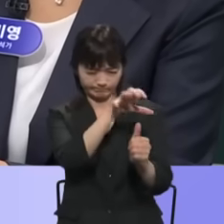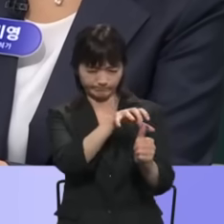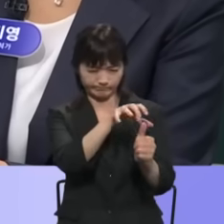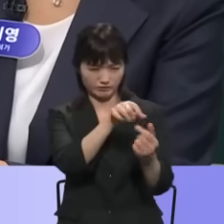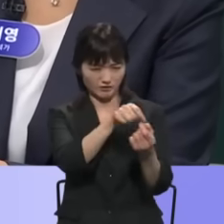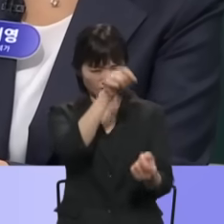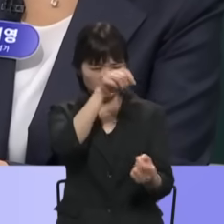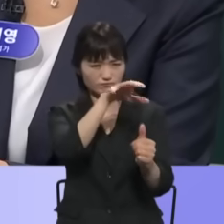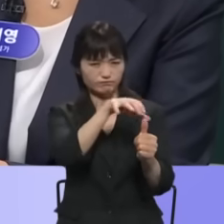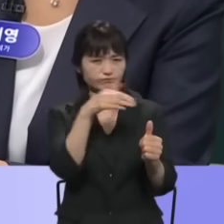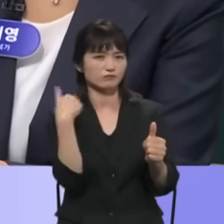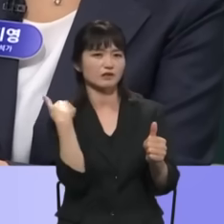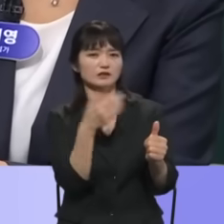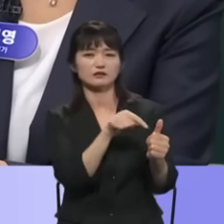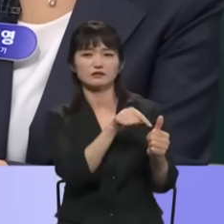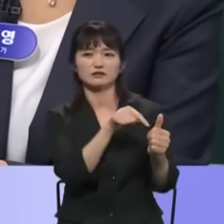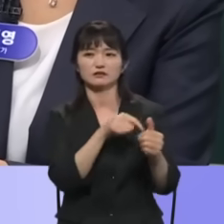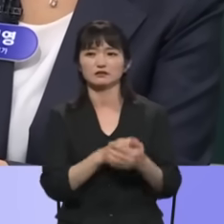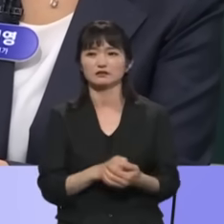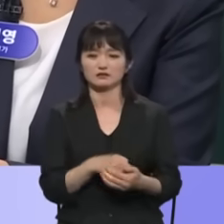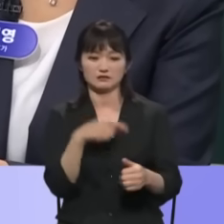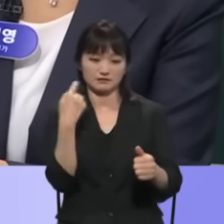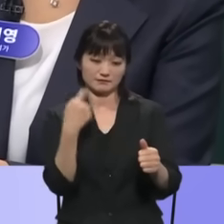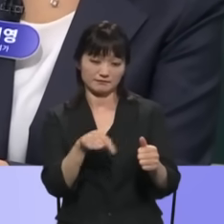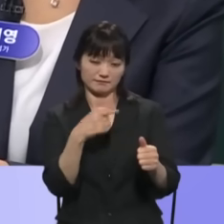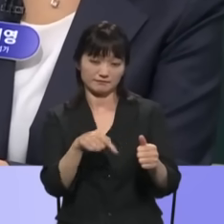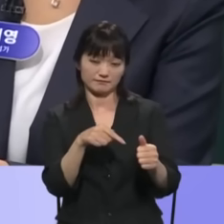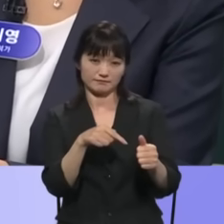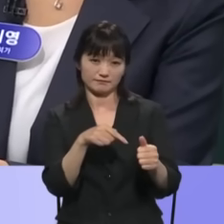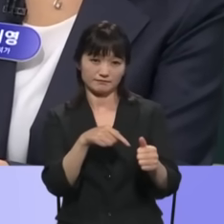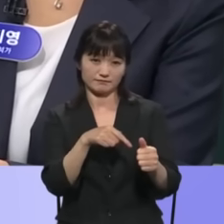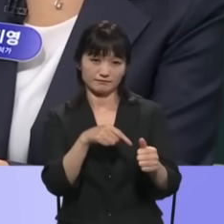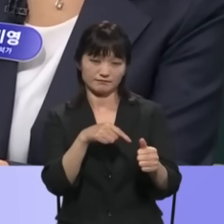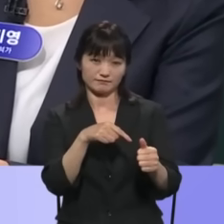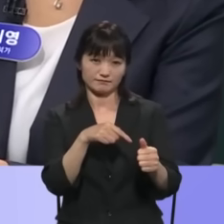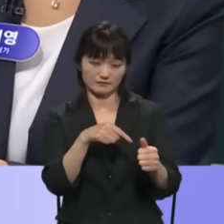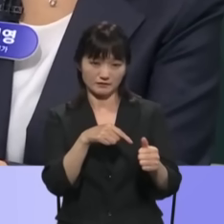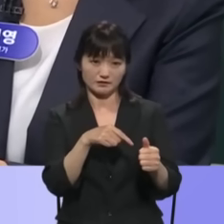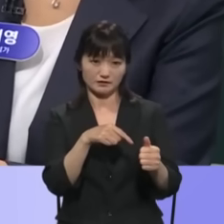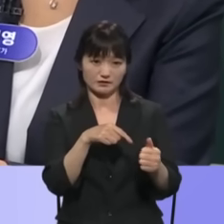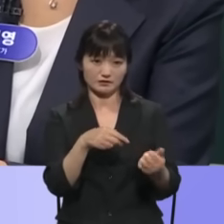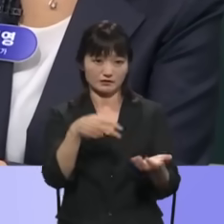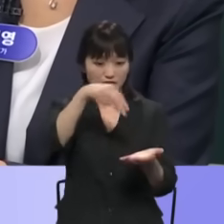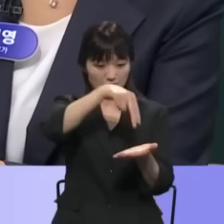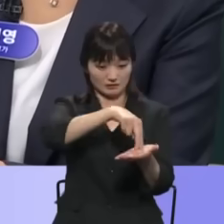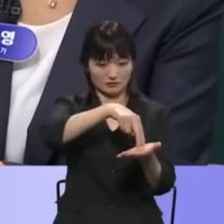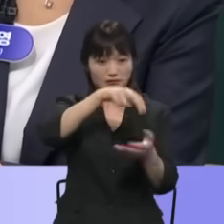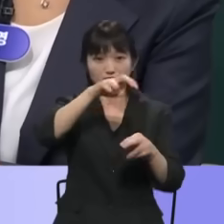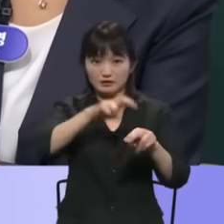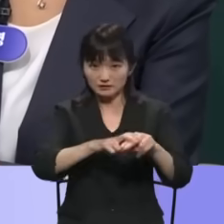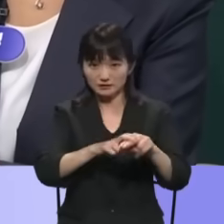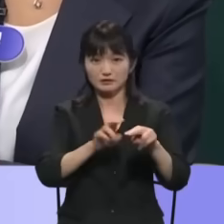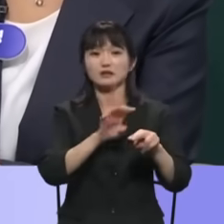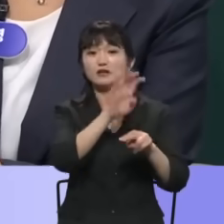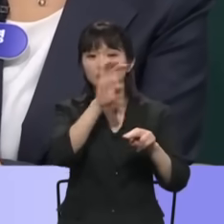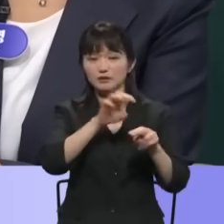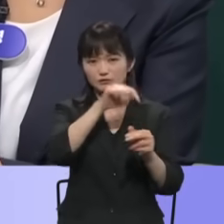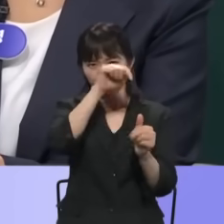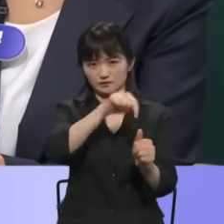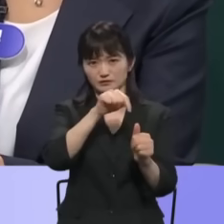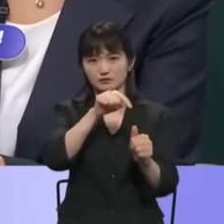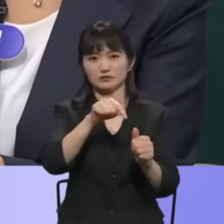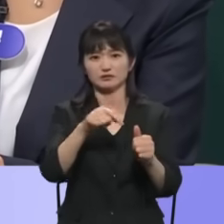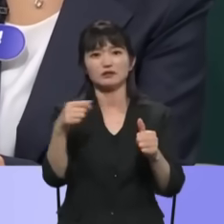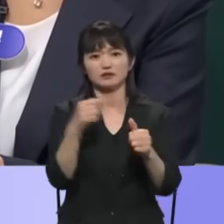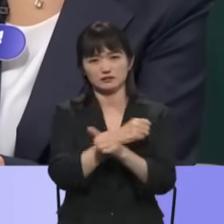오랫동안 가둬두고 방치했다던가 아니면 훈육과정에서 일어섰다 앉았다라고 반복적으로 시켰다던가 이런 부분들이